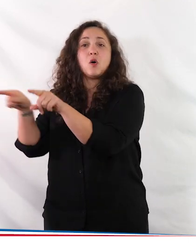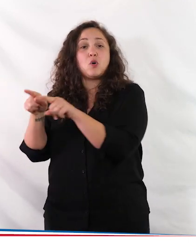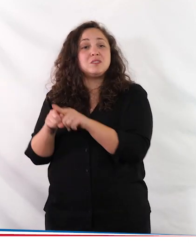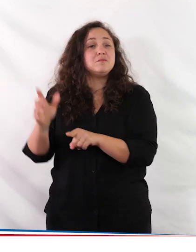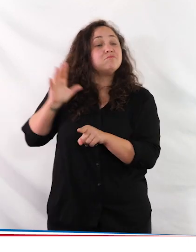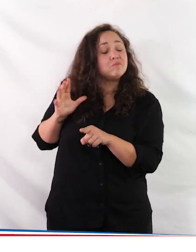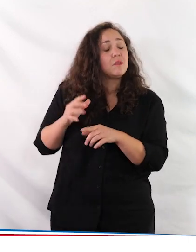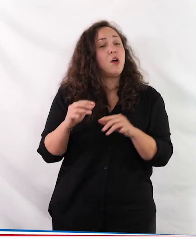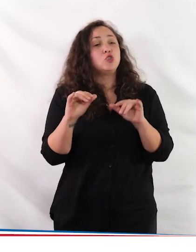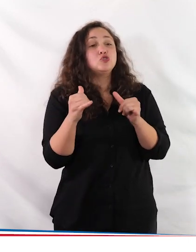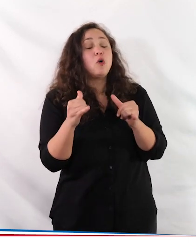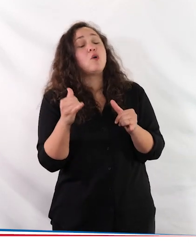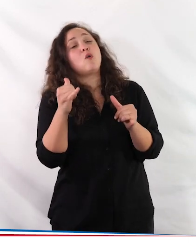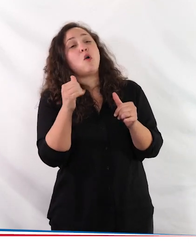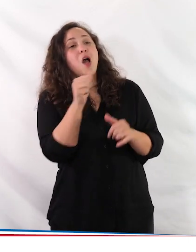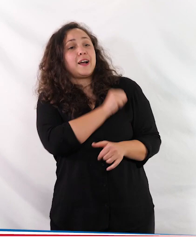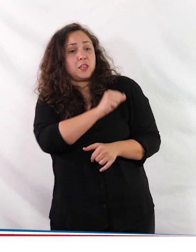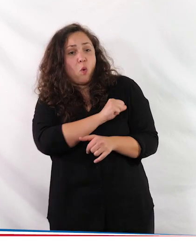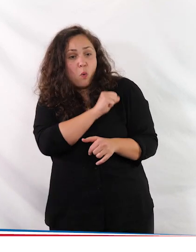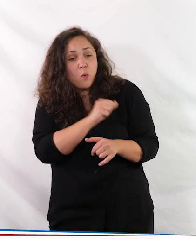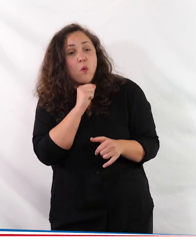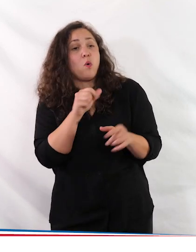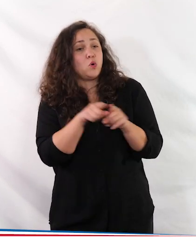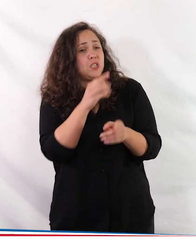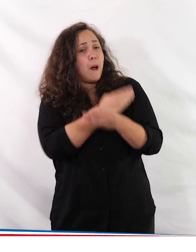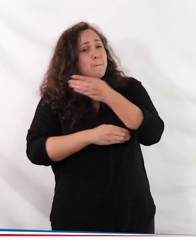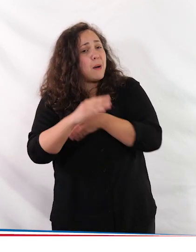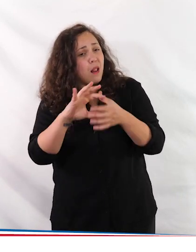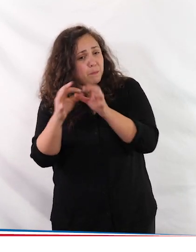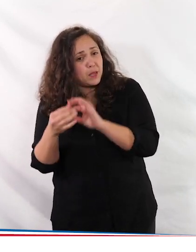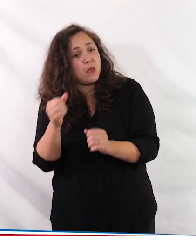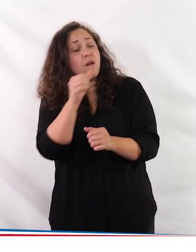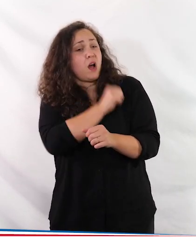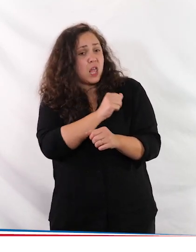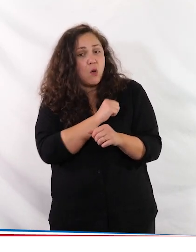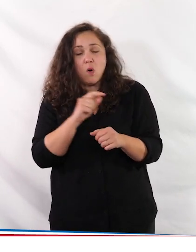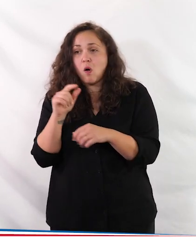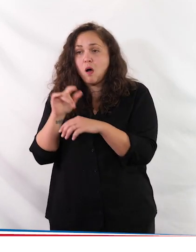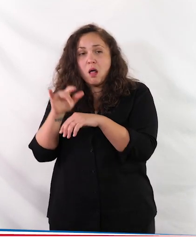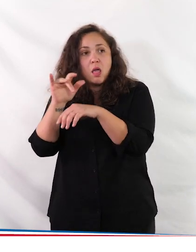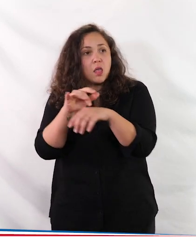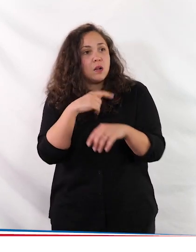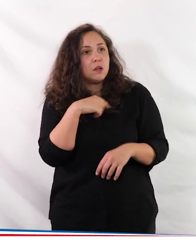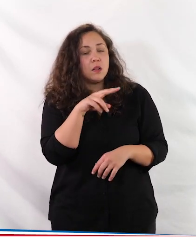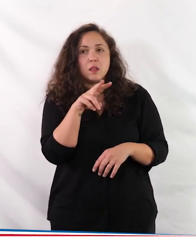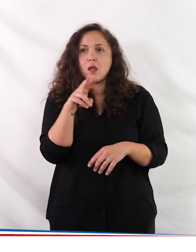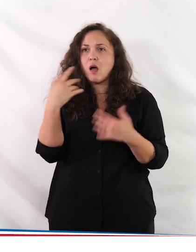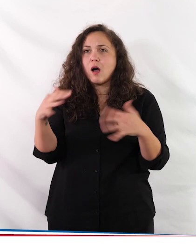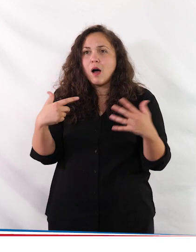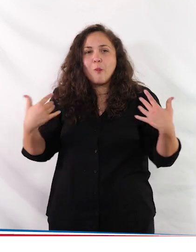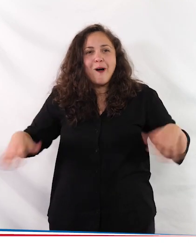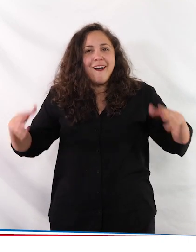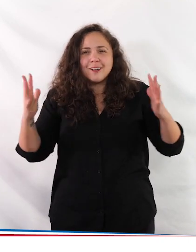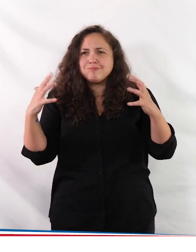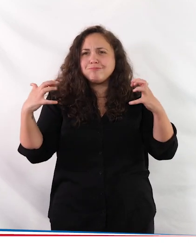public, mais aux Jeux de Rio et aux Jeux paralympiques de Rio, et j'ai vu vraiment cet engouement,